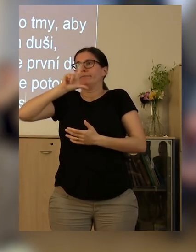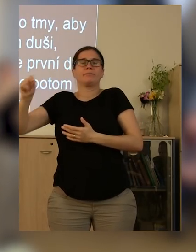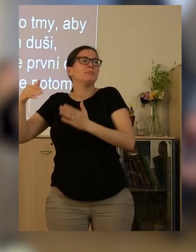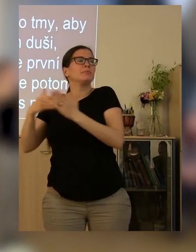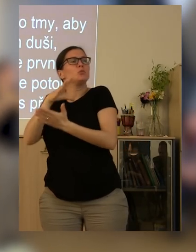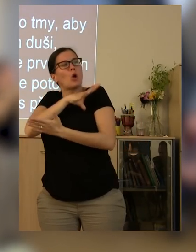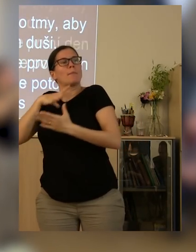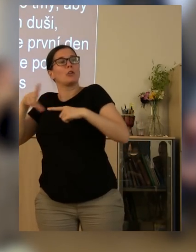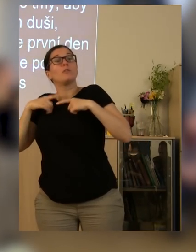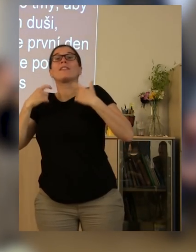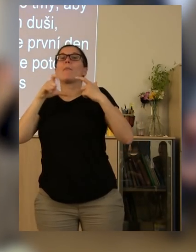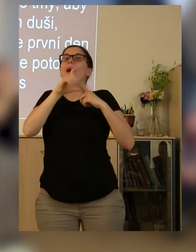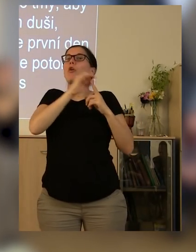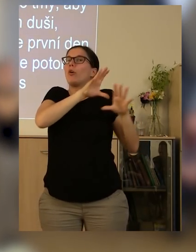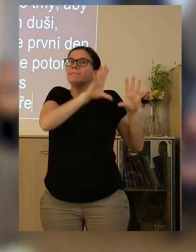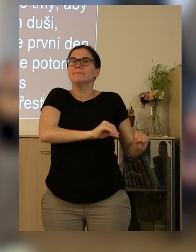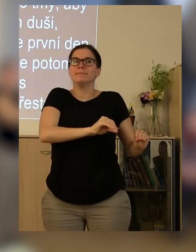anebo ho přestanete poslouchat.